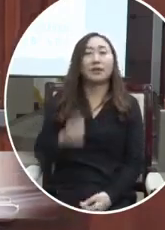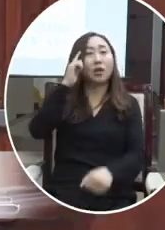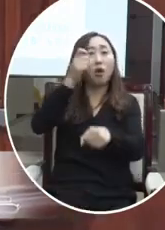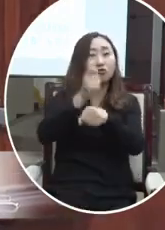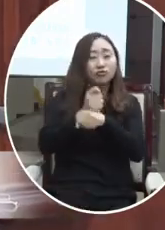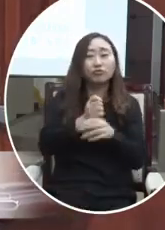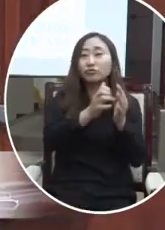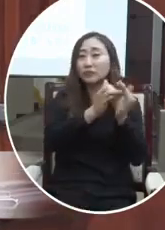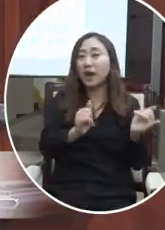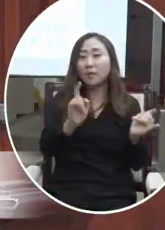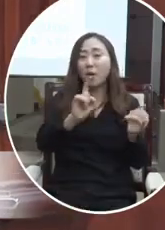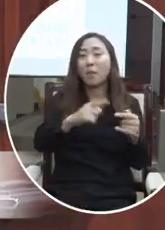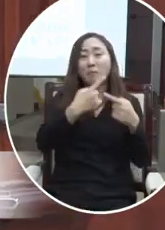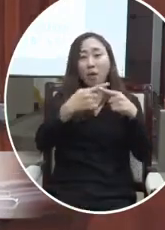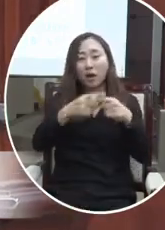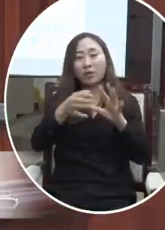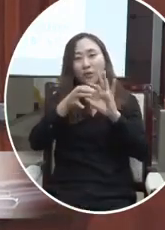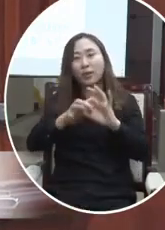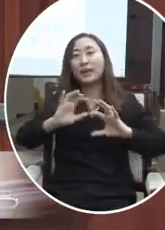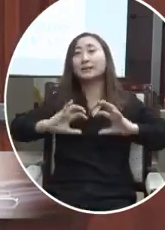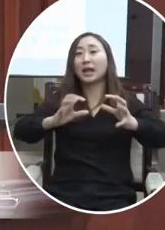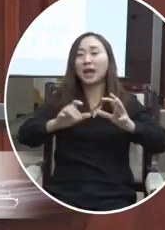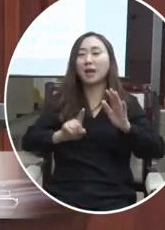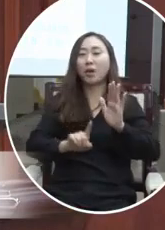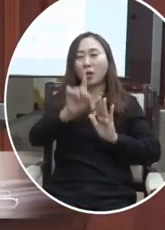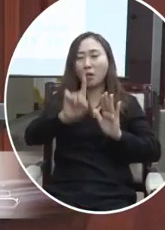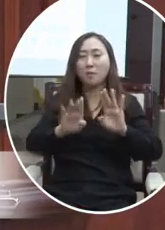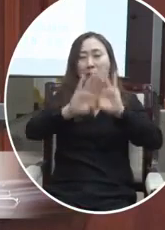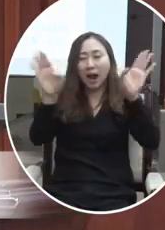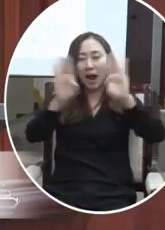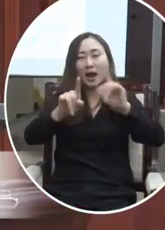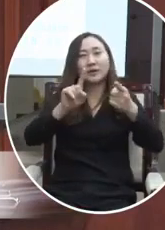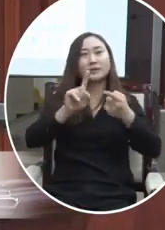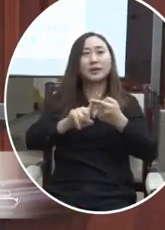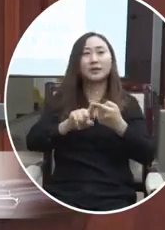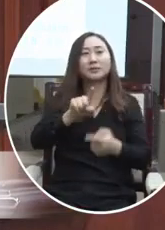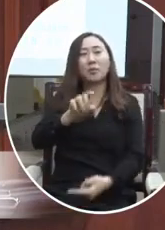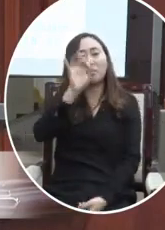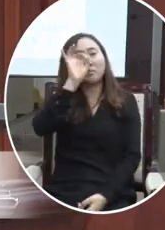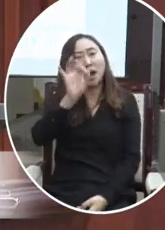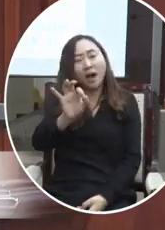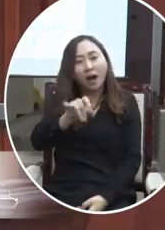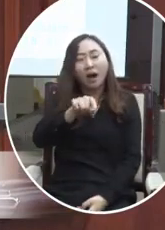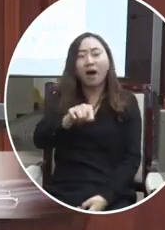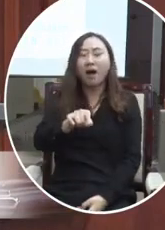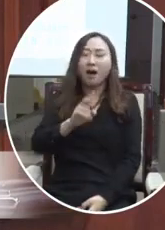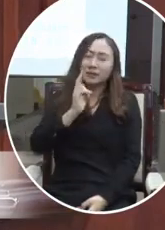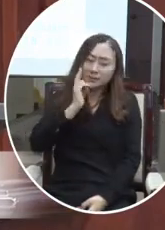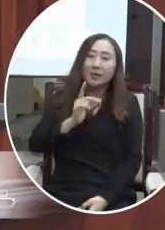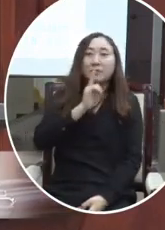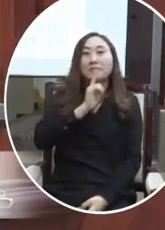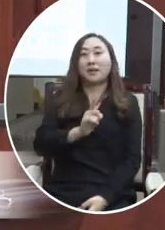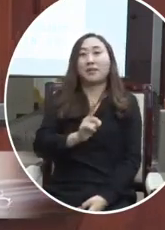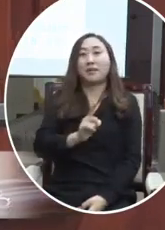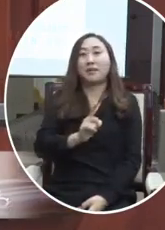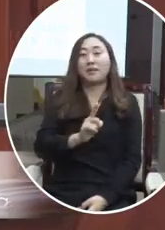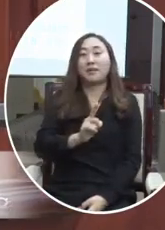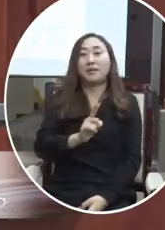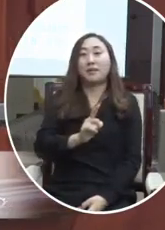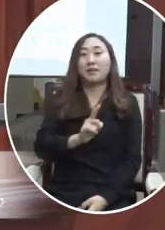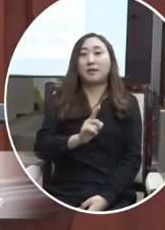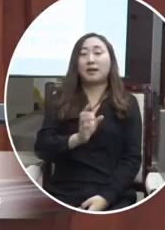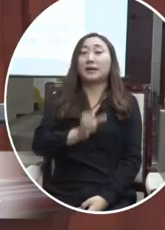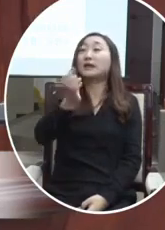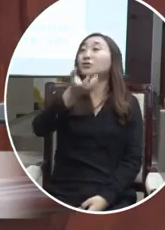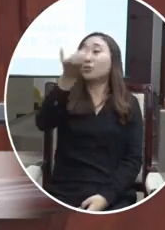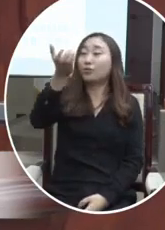국제연구단체 과학자들은 지표평가를 통해 세계 기후행동의 진행 상황이 비참할 정도로 부족하다고 말합니다.